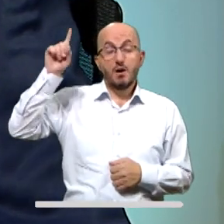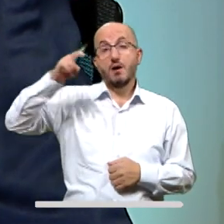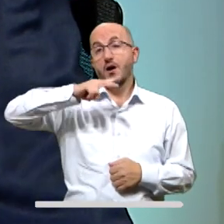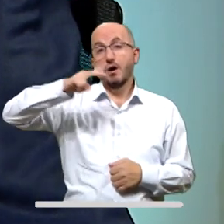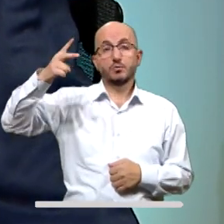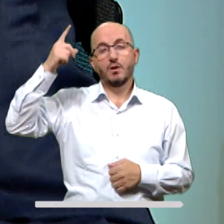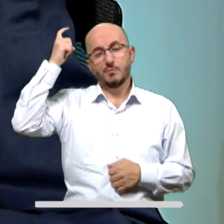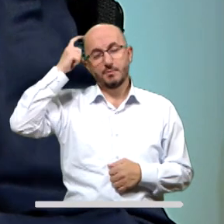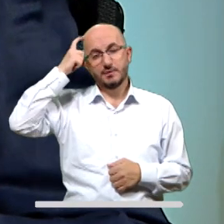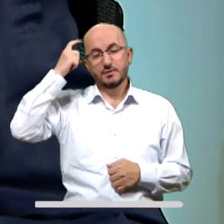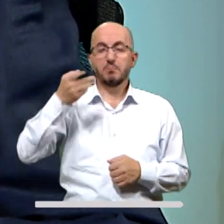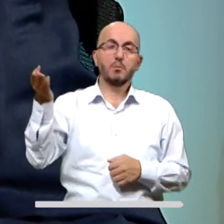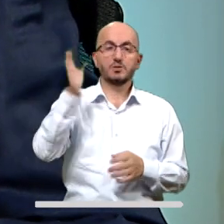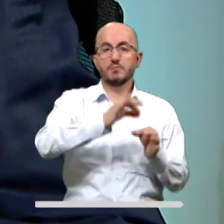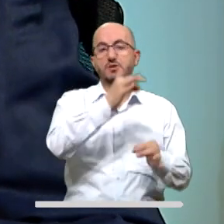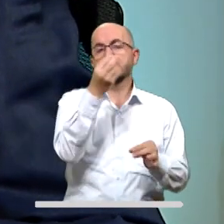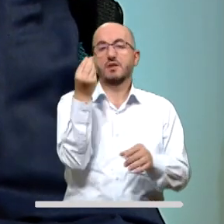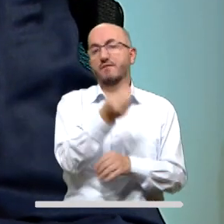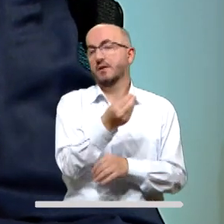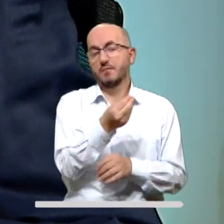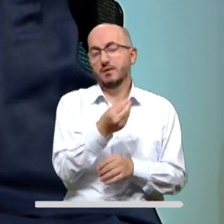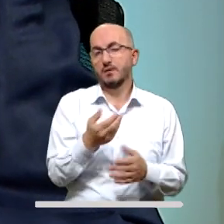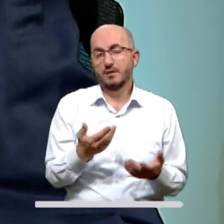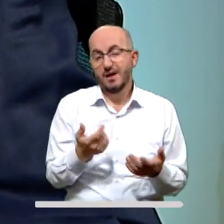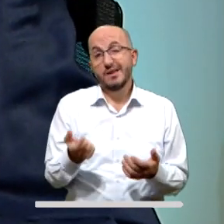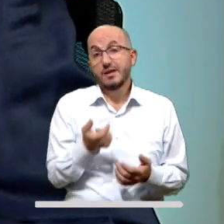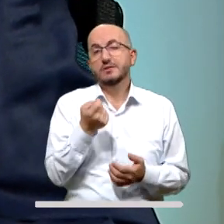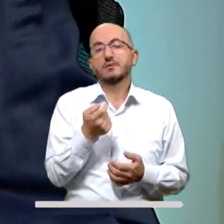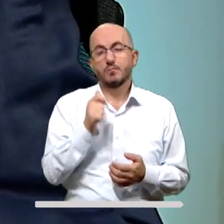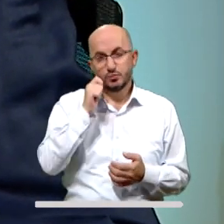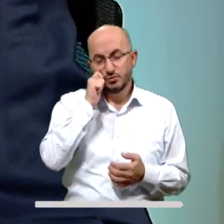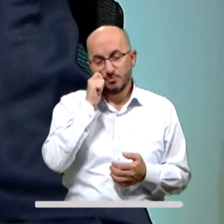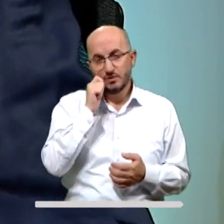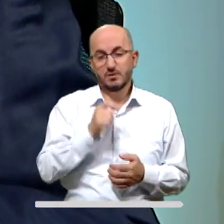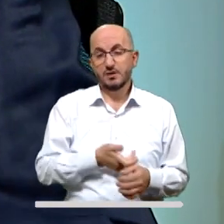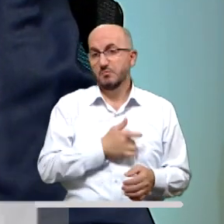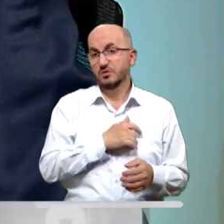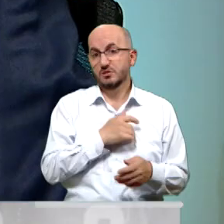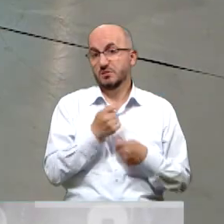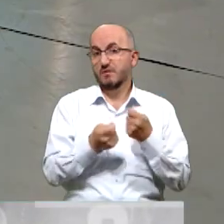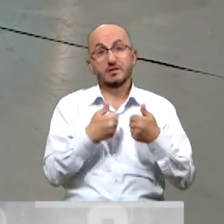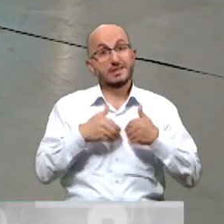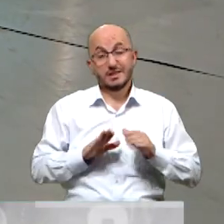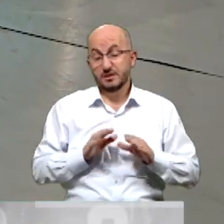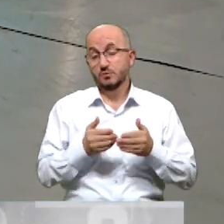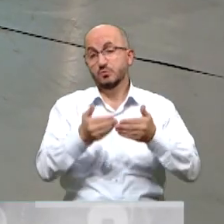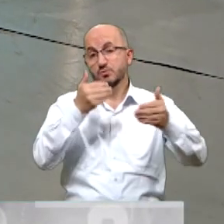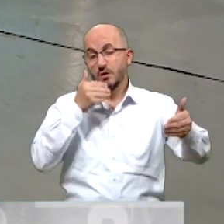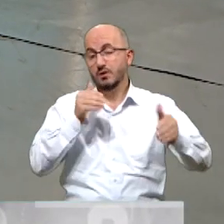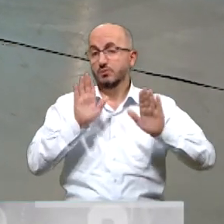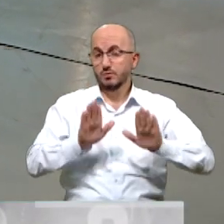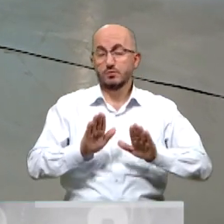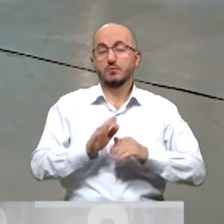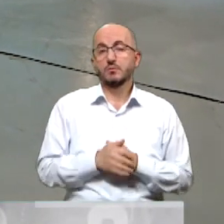olan bir bilgiyi bir başkasına vermek en azından Müslümana mümince bir tavır değildir. Bunlardan uzak